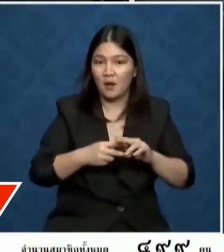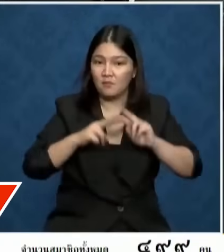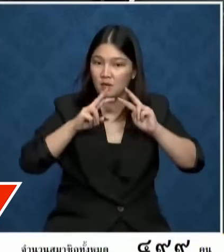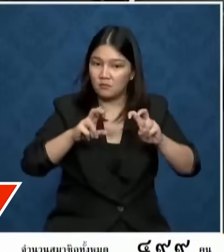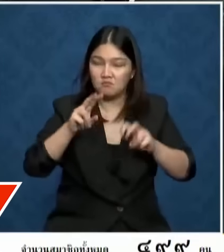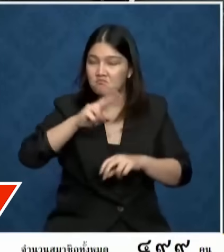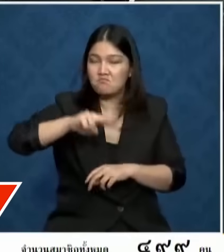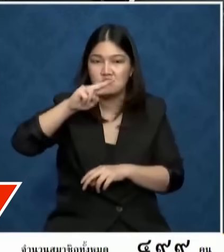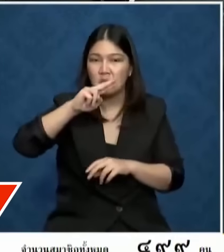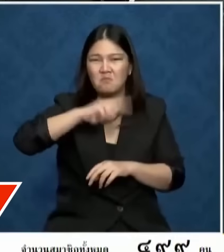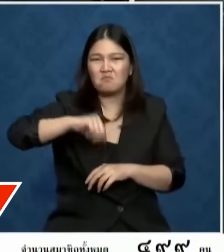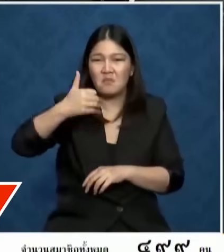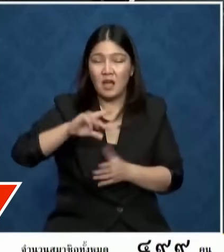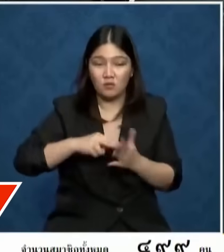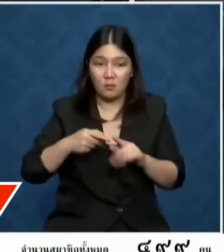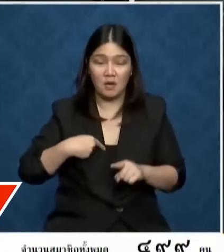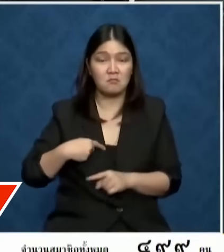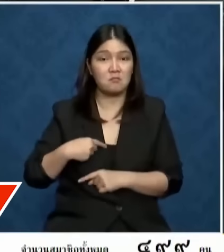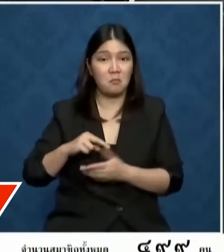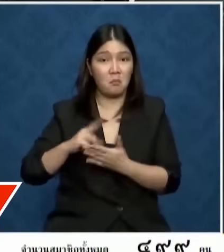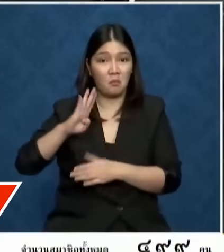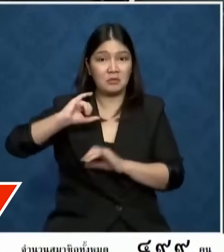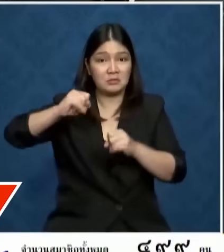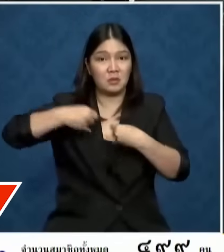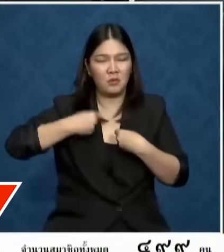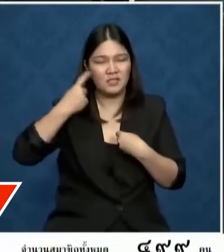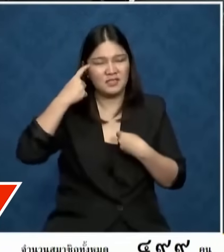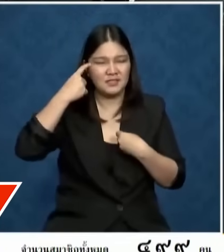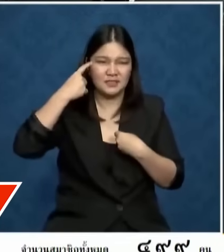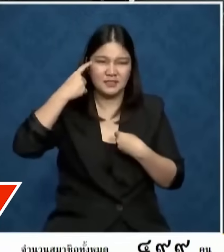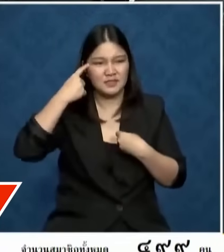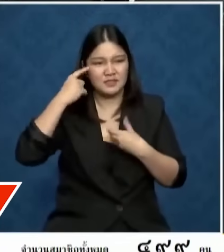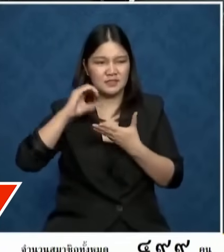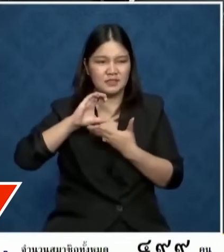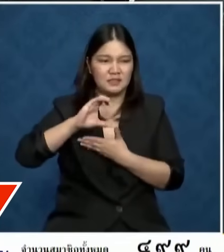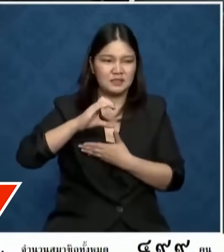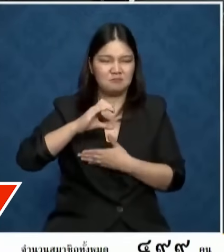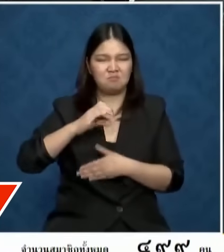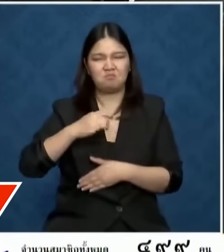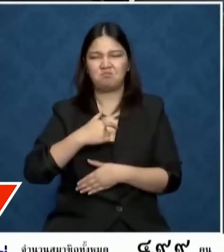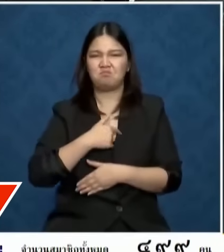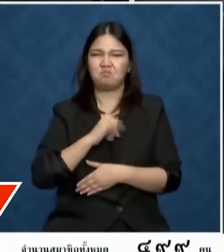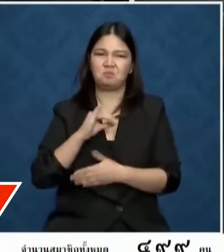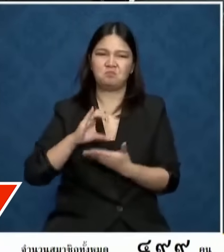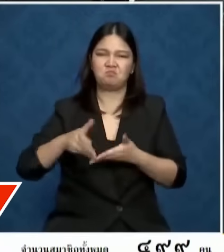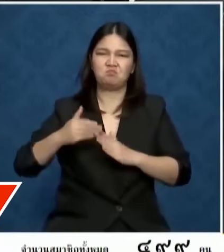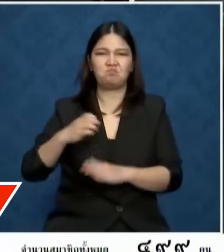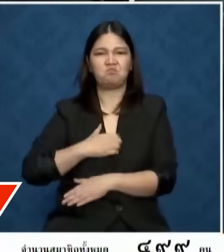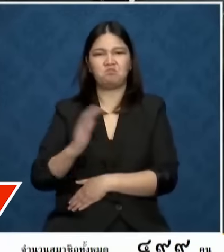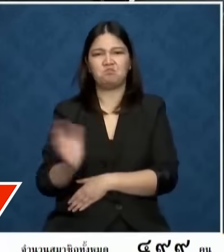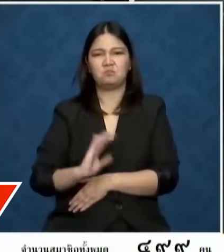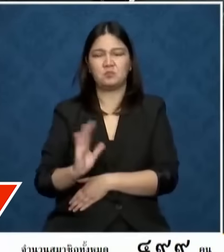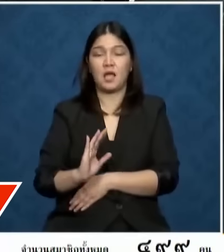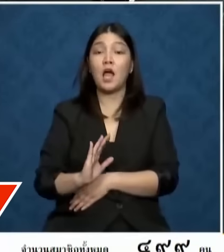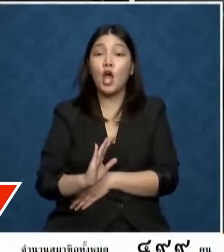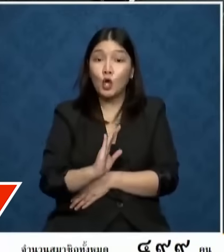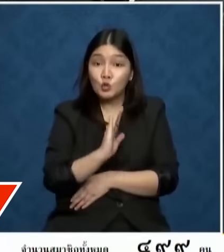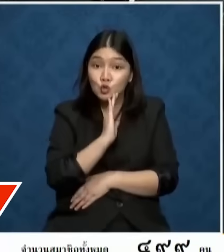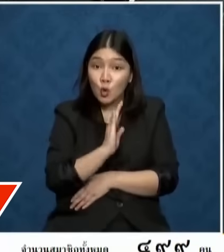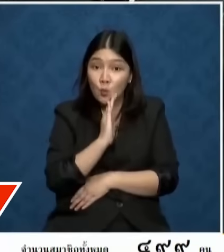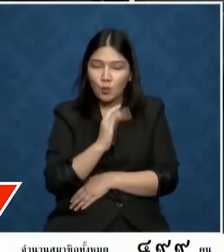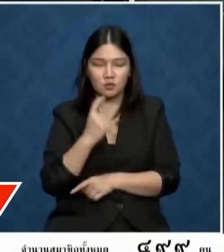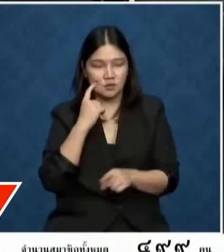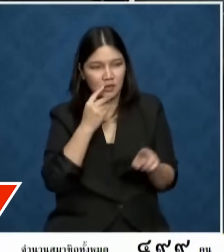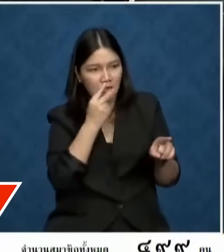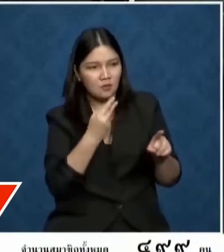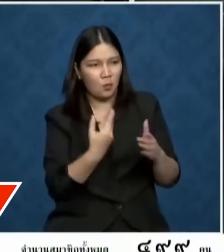พนักงานผมเป็นนักธุรกิจท่านนั้นผมก็คงลำบากใจที่จะมาลงทุนในประเทศไทยถามว่าถ้านักลงทุนเขานำสิ่งนี้ไปพิจารณาเขาไม่